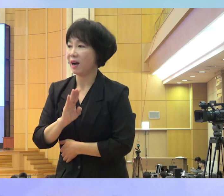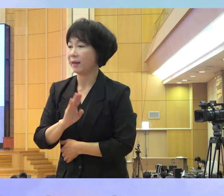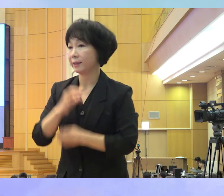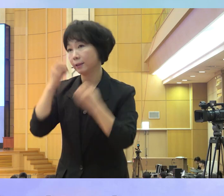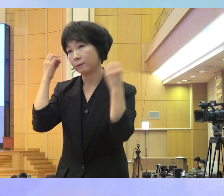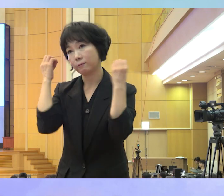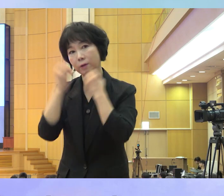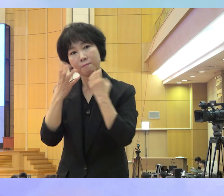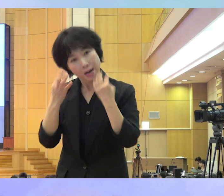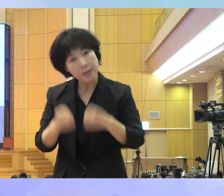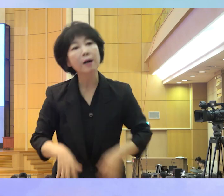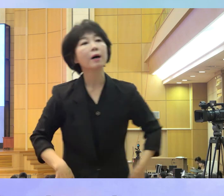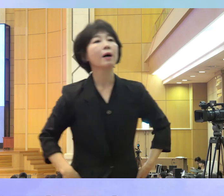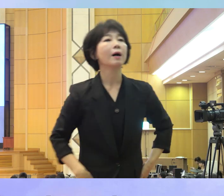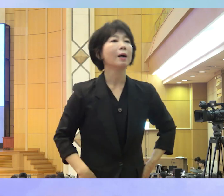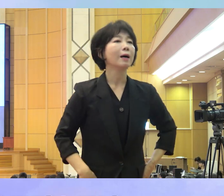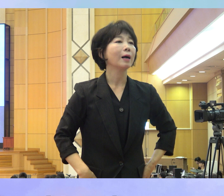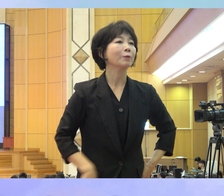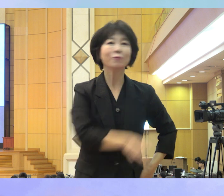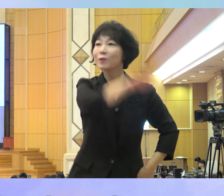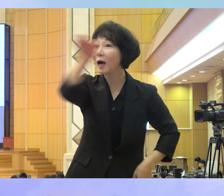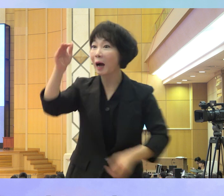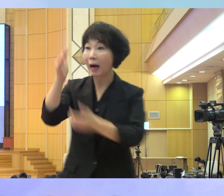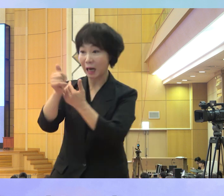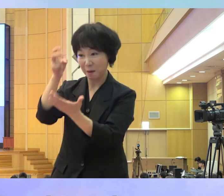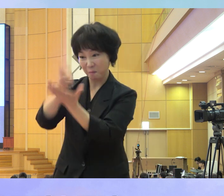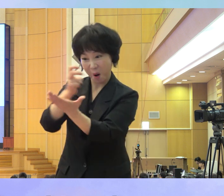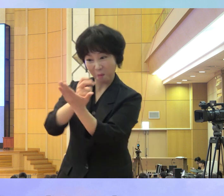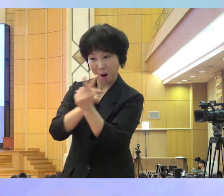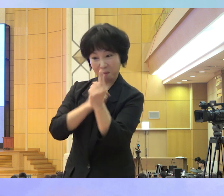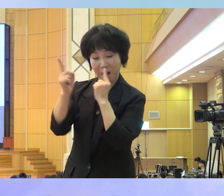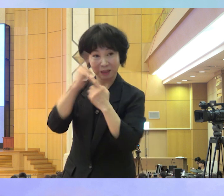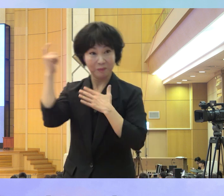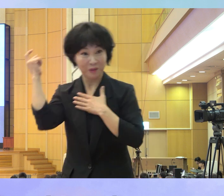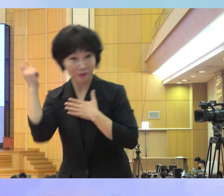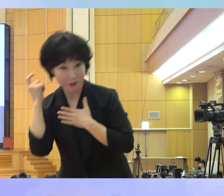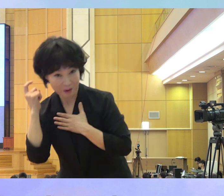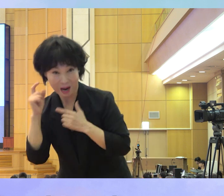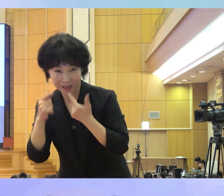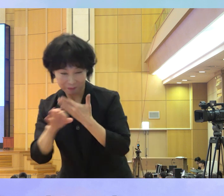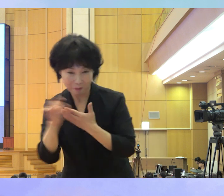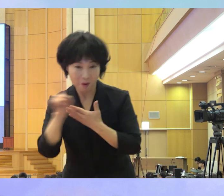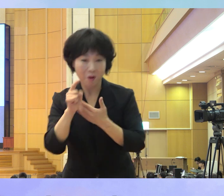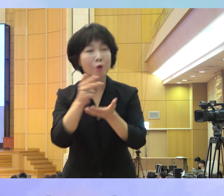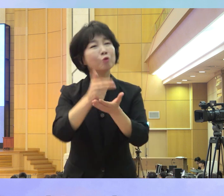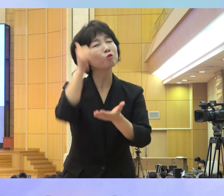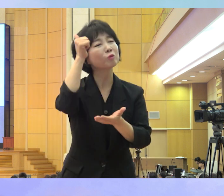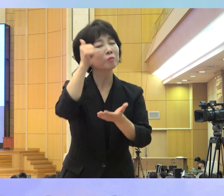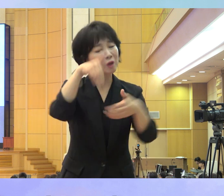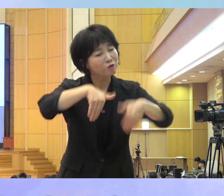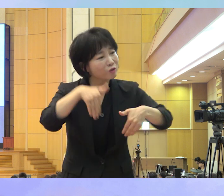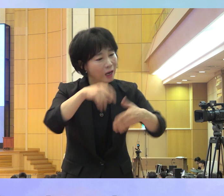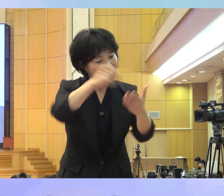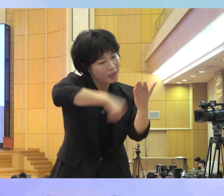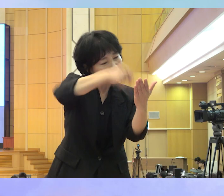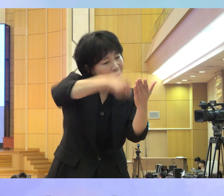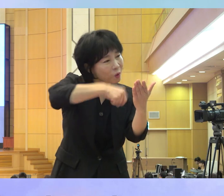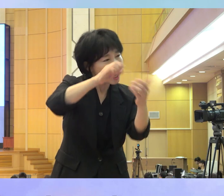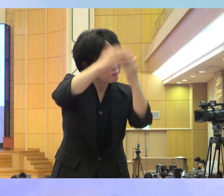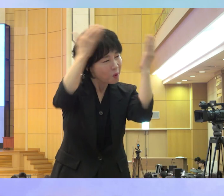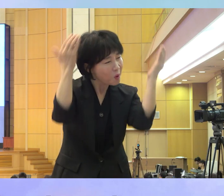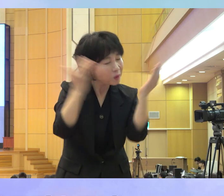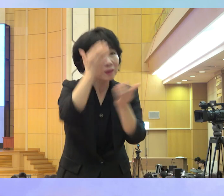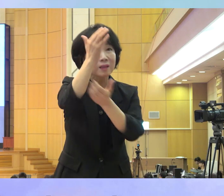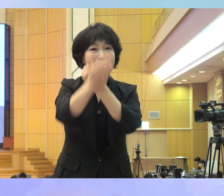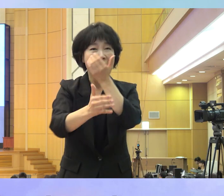이하의 말씀을 보면 율법의 말씀이든지 아니면 선자가 기록한 말씀이든지 모든